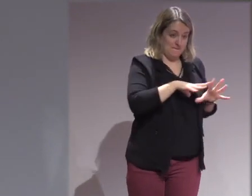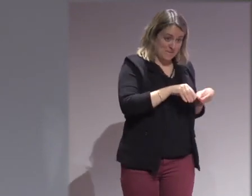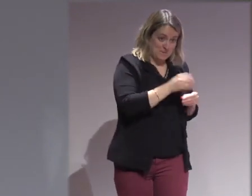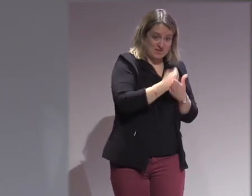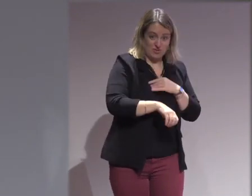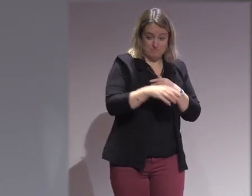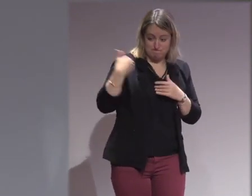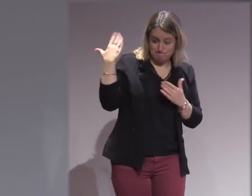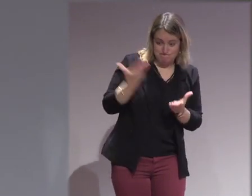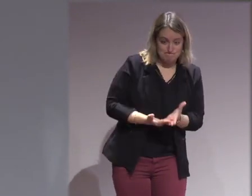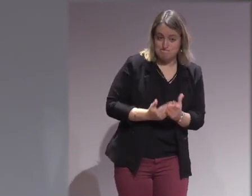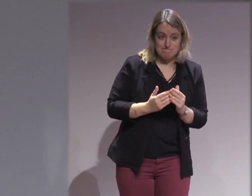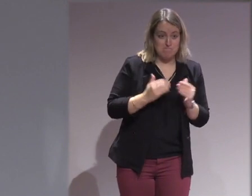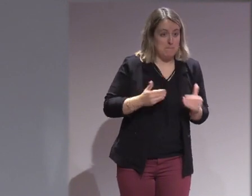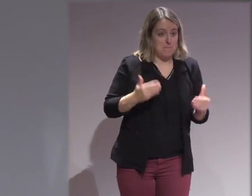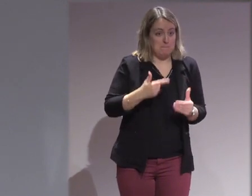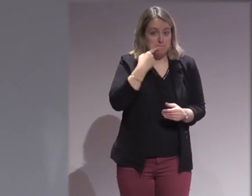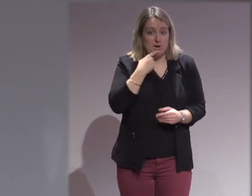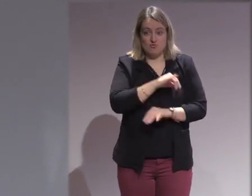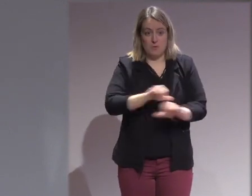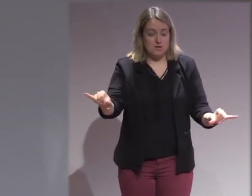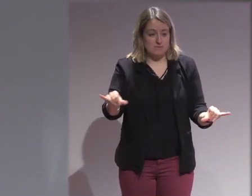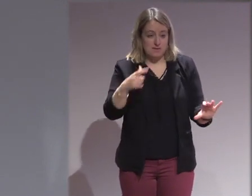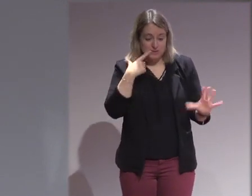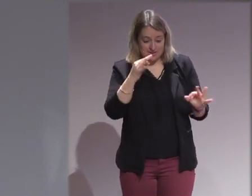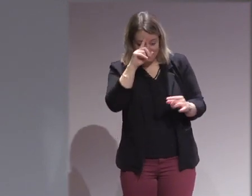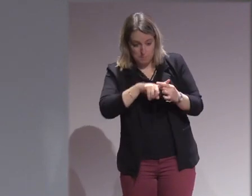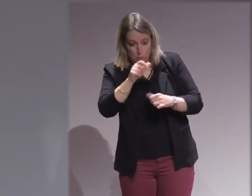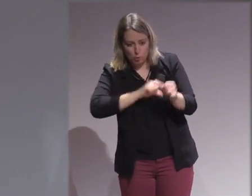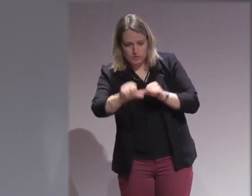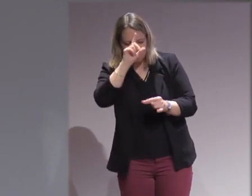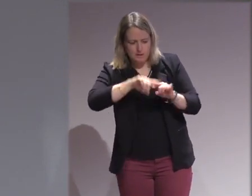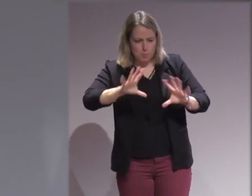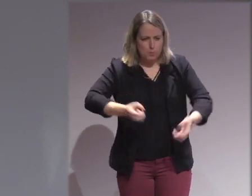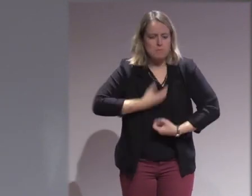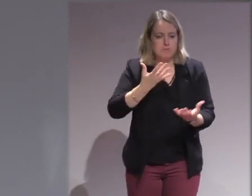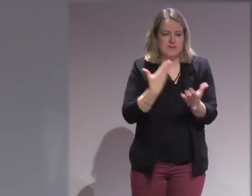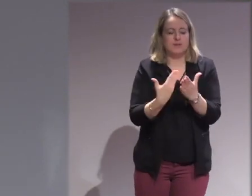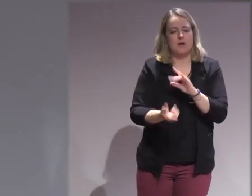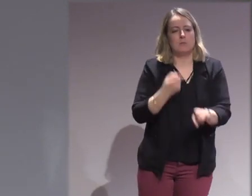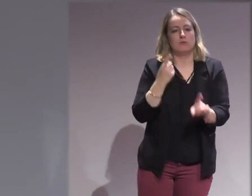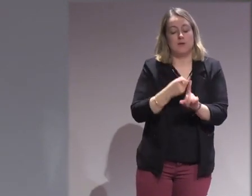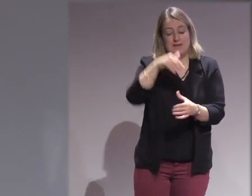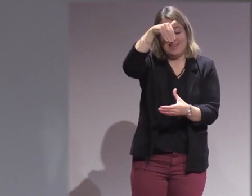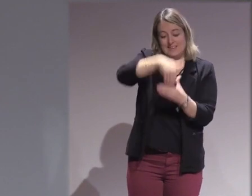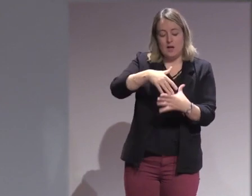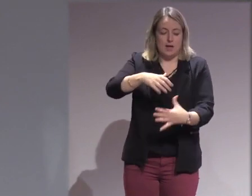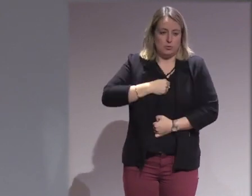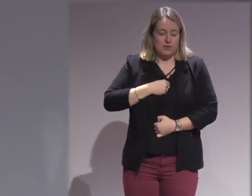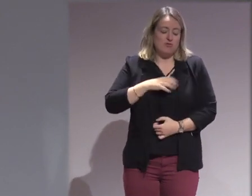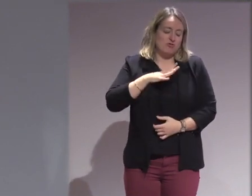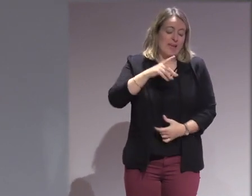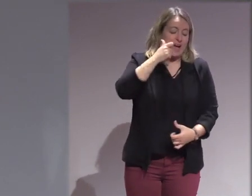qu'est-ce qui sont les conditions pour prendre la parole publiquement. Et dans l'adoption, il y a les enjeux de race, de classe, de